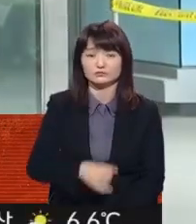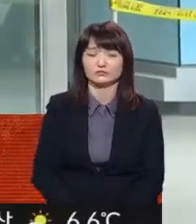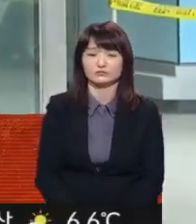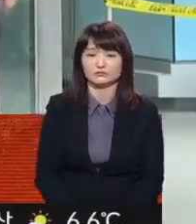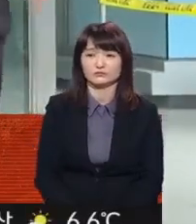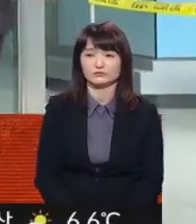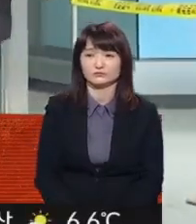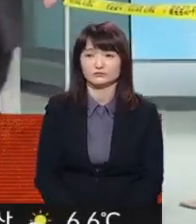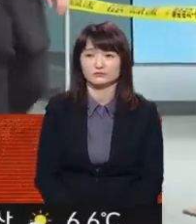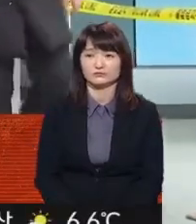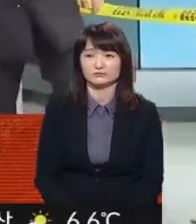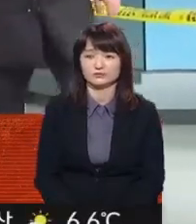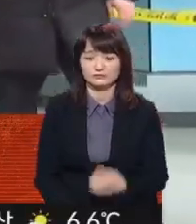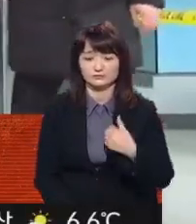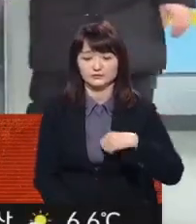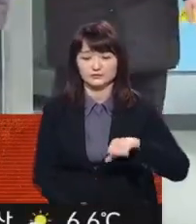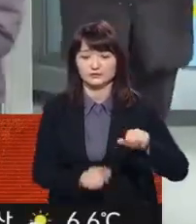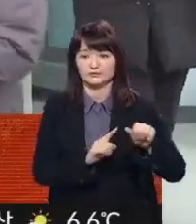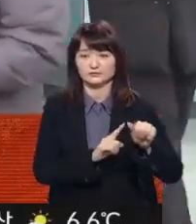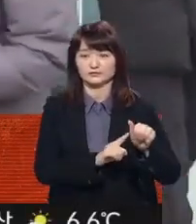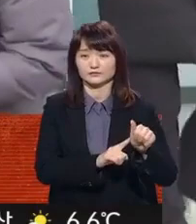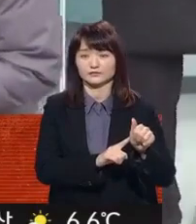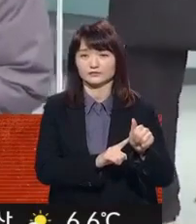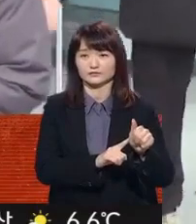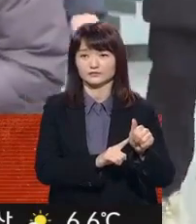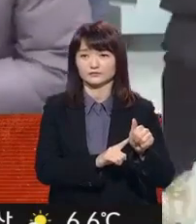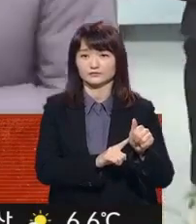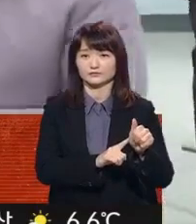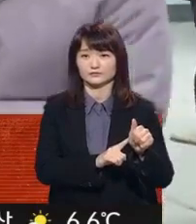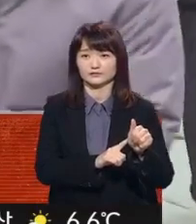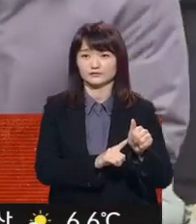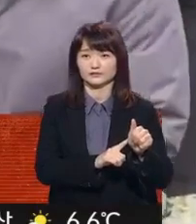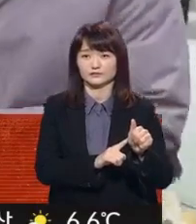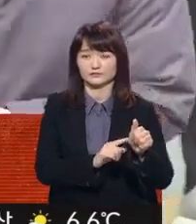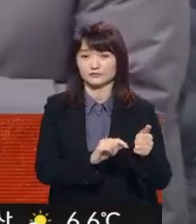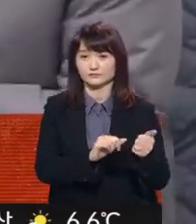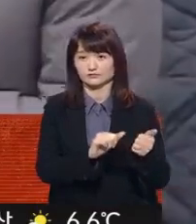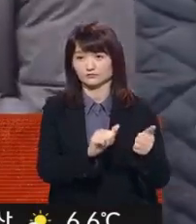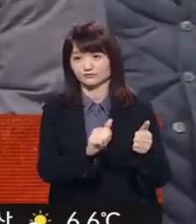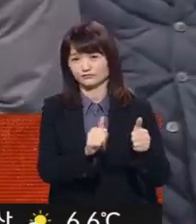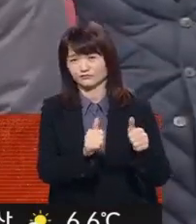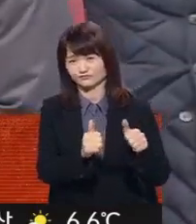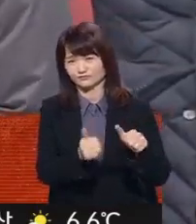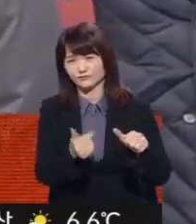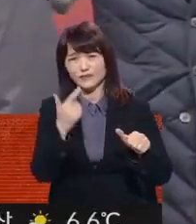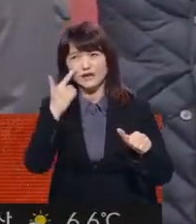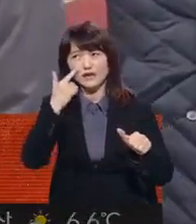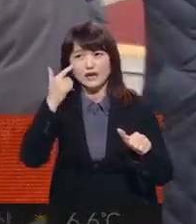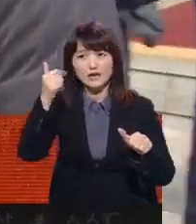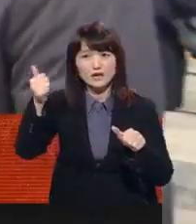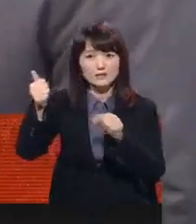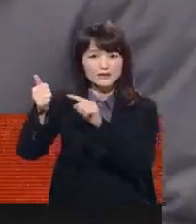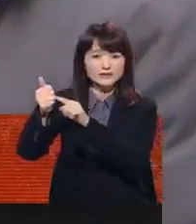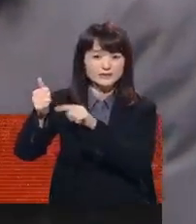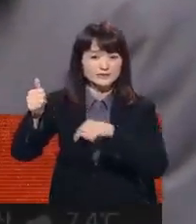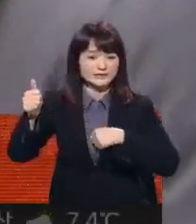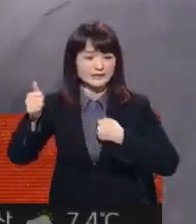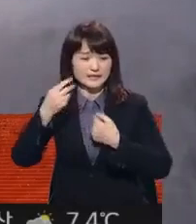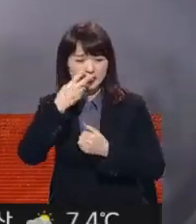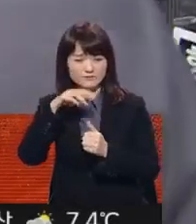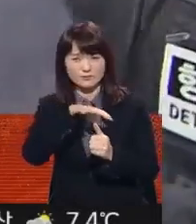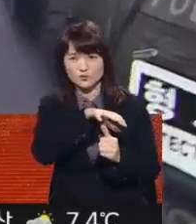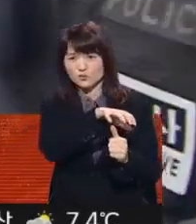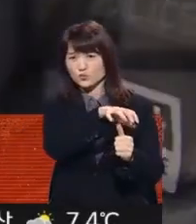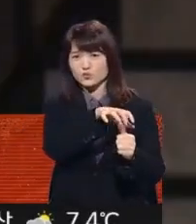지금 아마 이 아들 같은 경우는요. 본인이 이 세상을 떠나는 그 순간까지 아버지라고 하는 사람이 자기를 갖다 보호해 주지